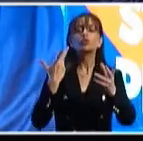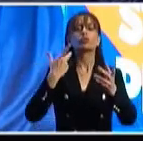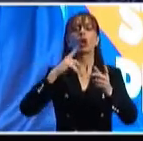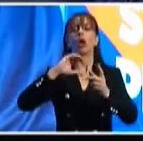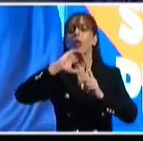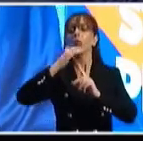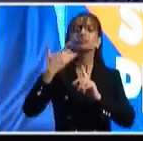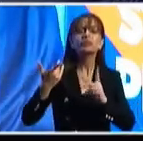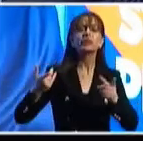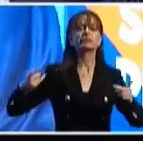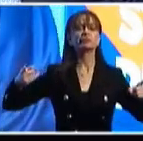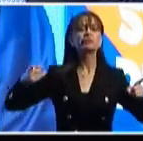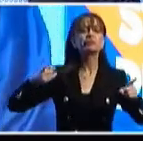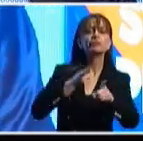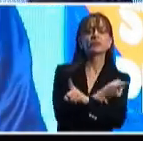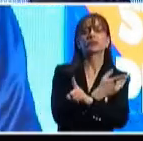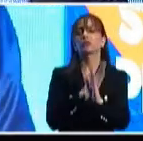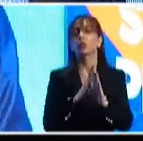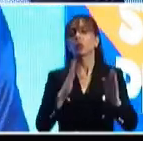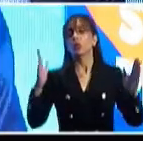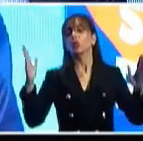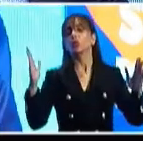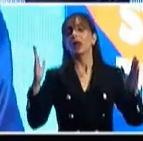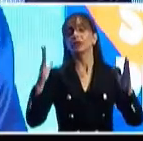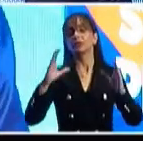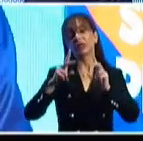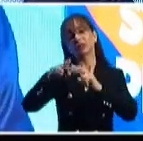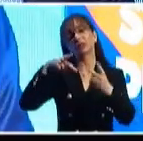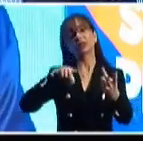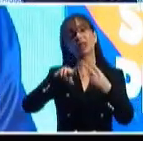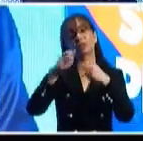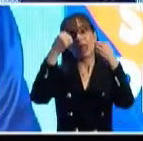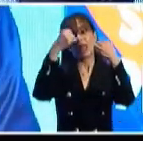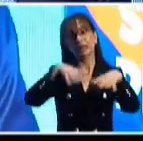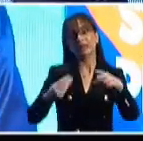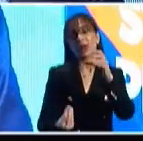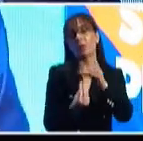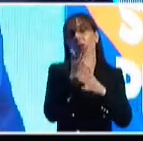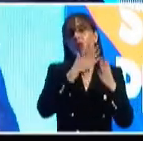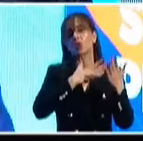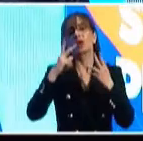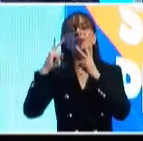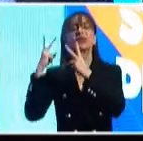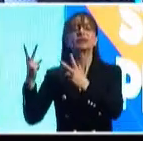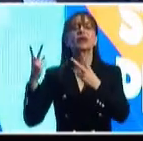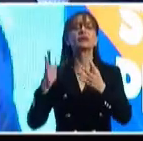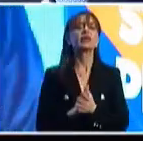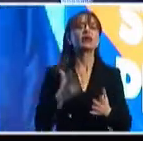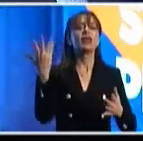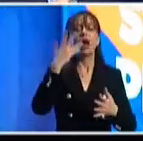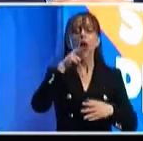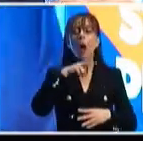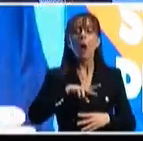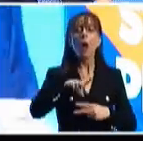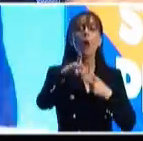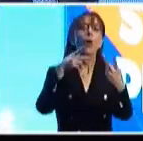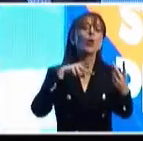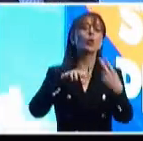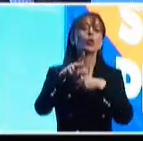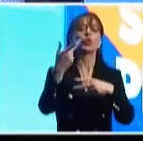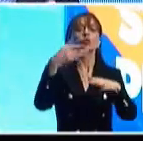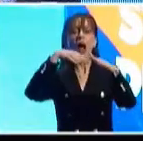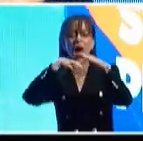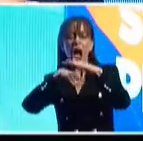ve kapasitesi yüksek bir toplu taşıma sistemi kuracağız. Bir taraftan da karayolu ulaşım